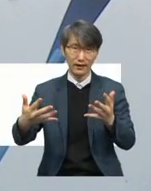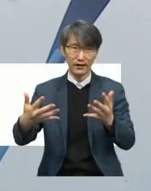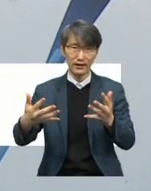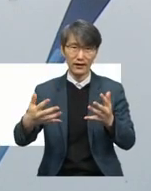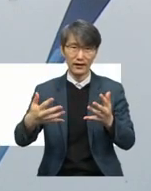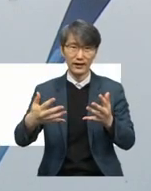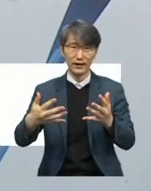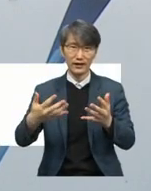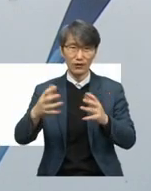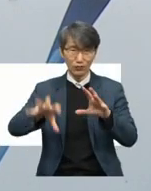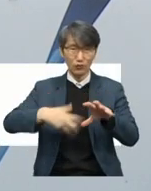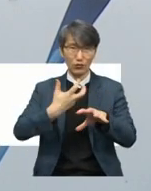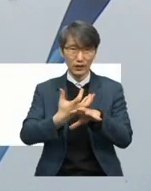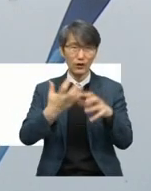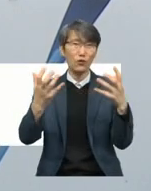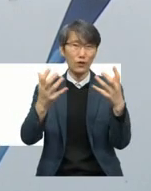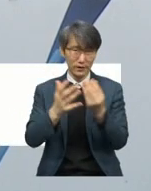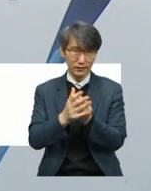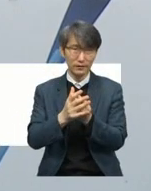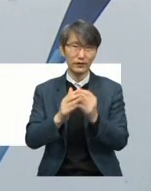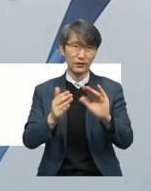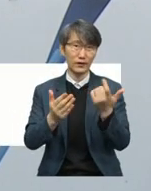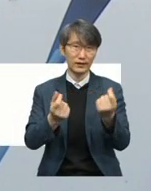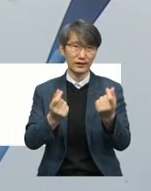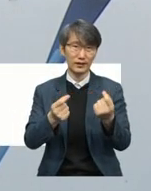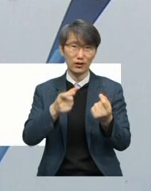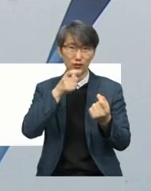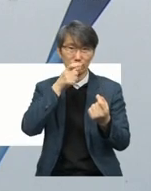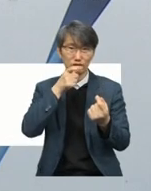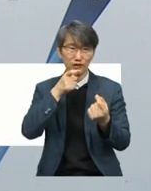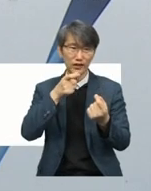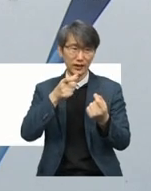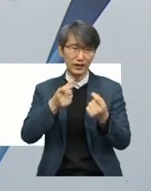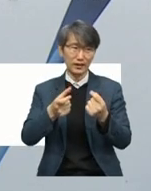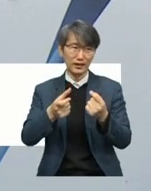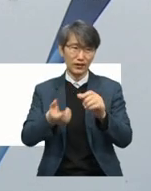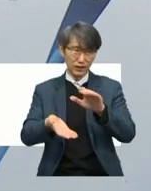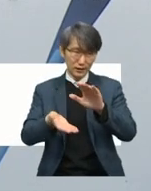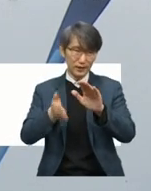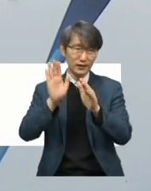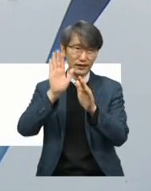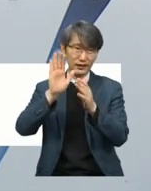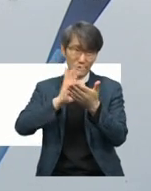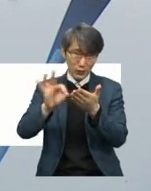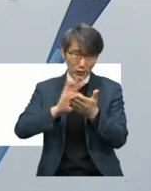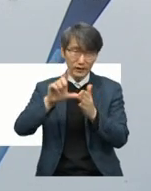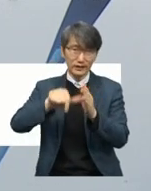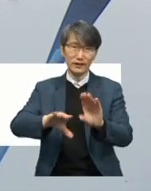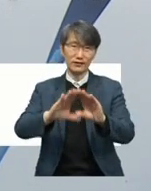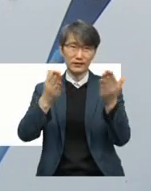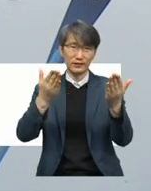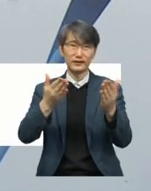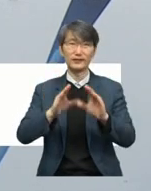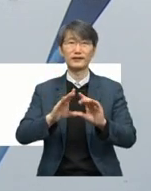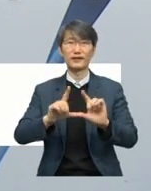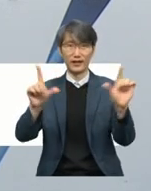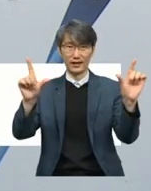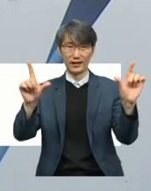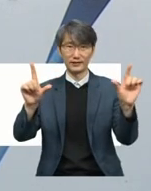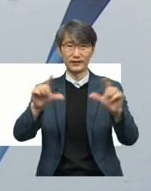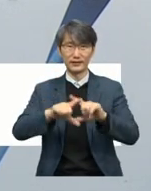르네상스의 완결편이라고 할 수 있죠. 수상 이용의 시대를 여는 뜻깊은 날입니다.